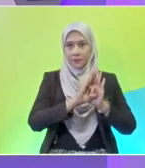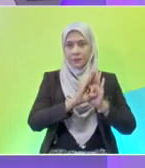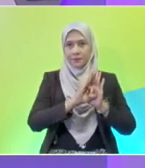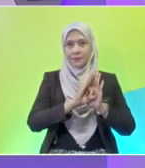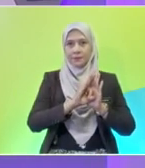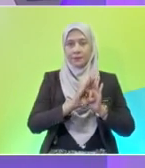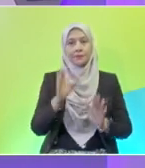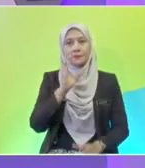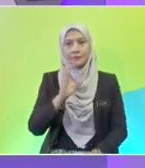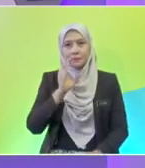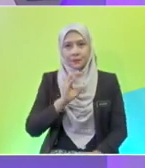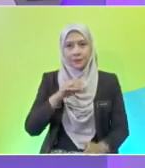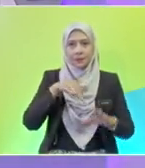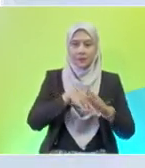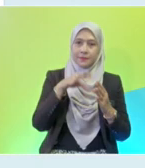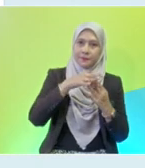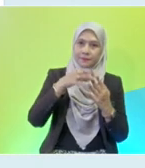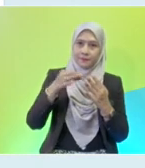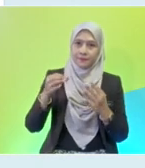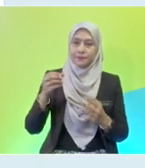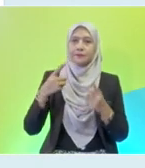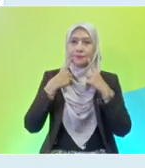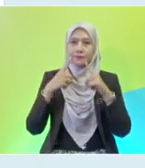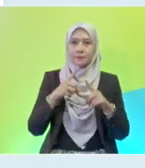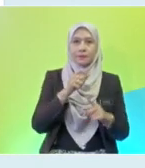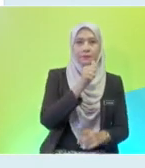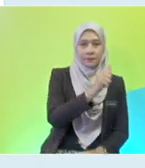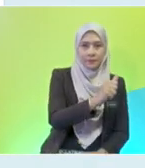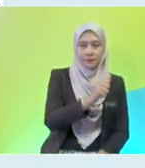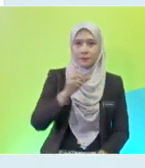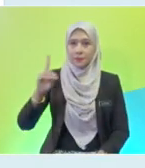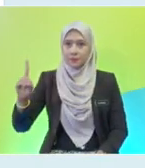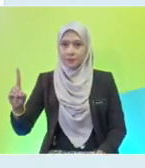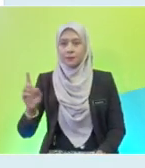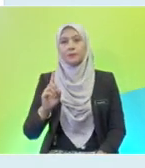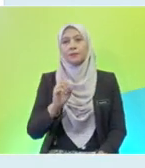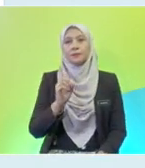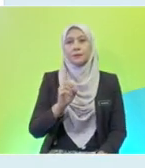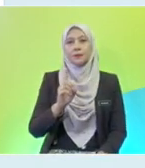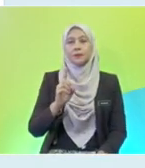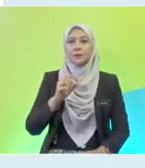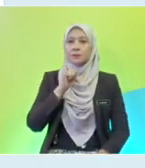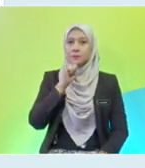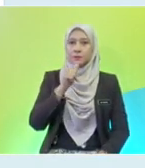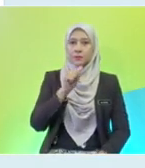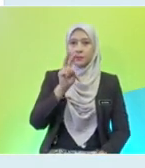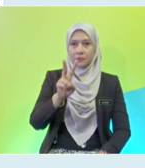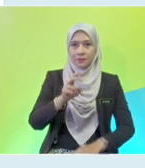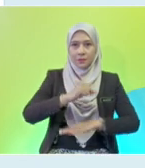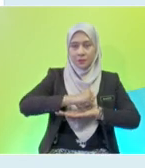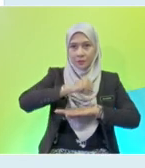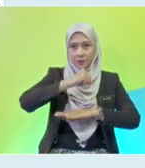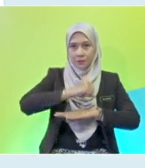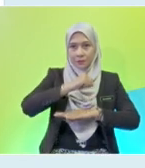dalam pilihan jawaban I sampai di mana yang bukan dua item maka jawabannya sudah pasti